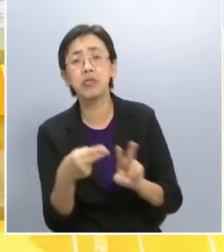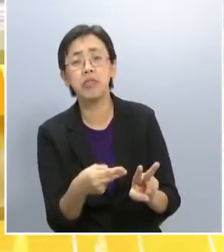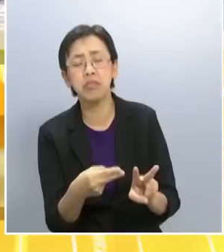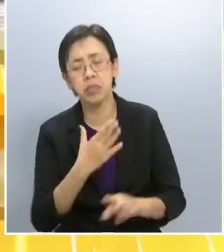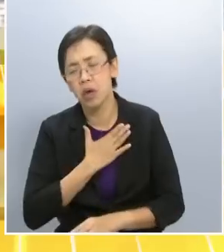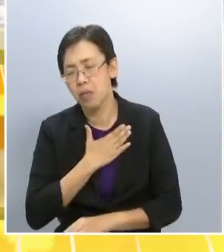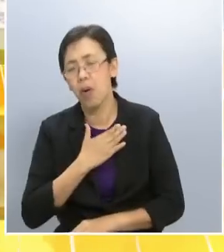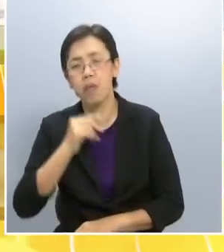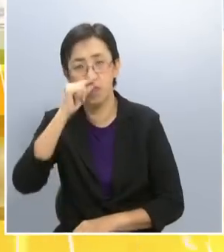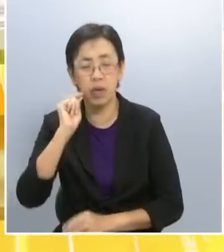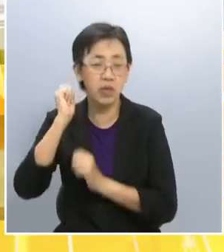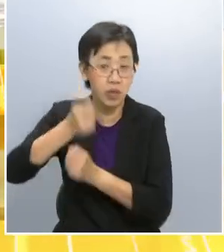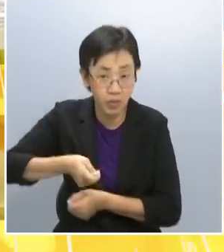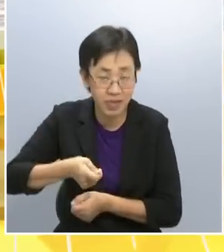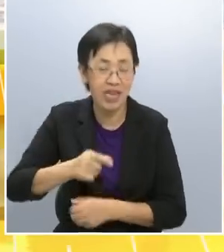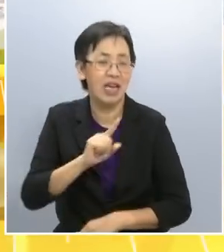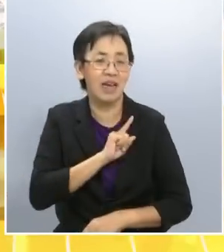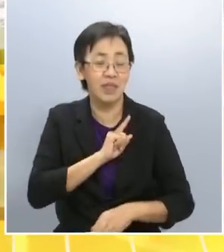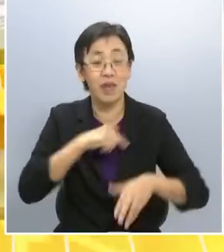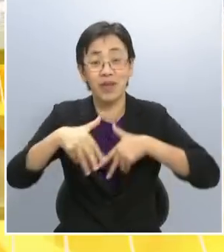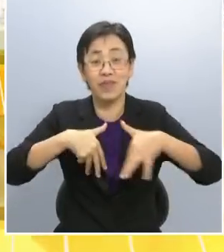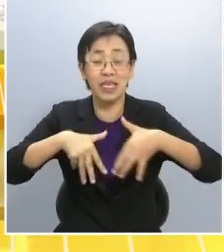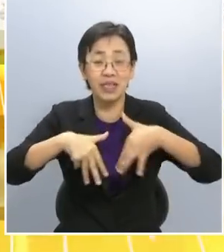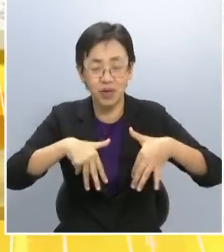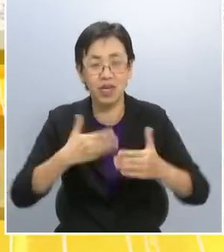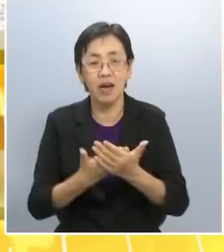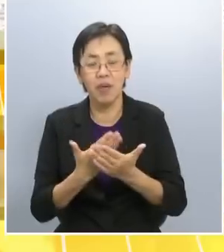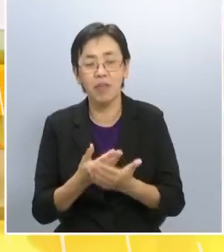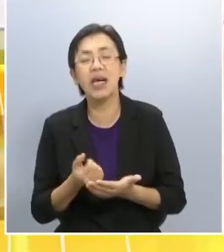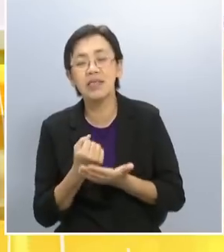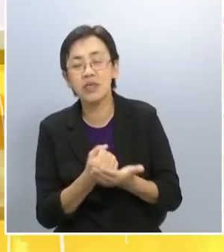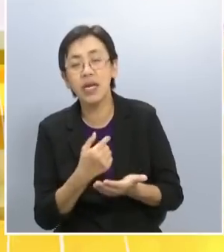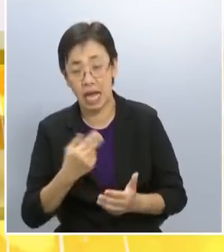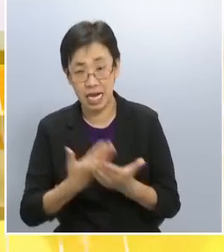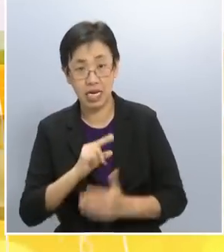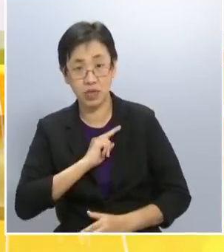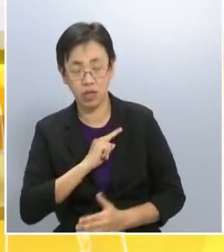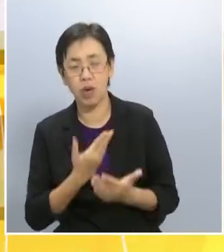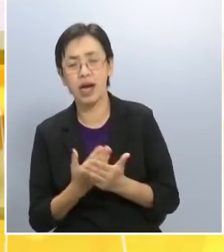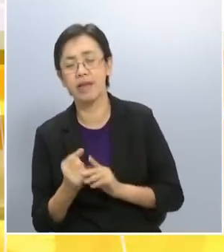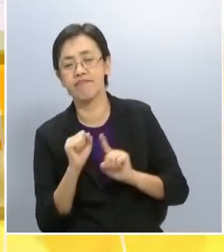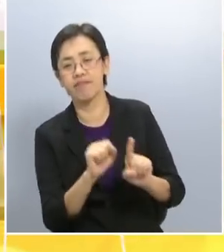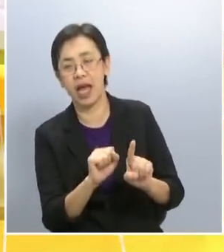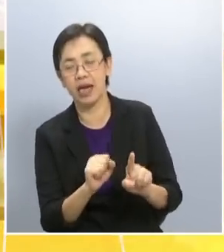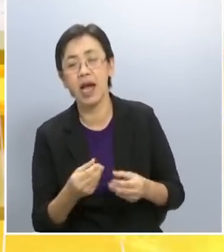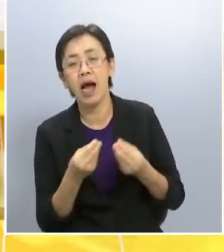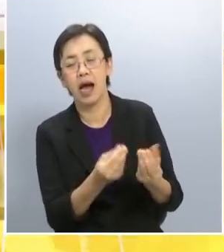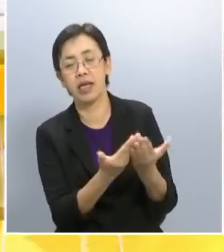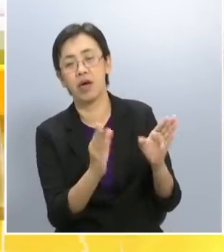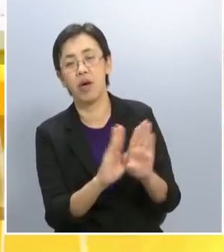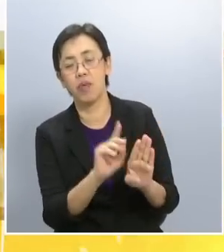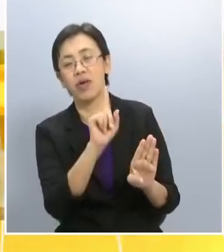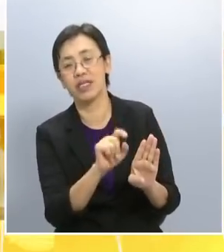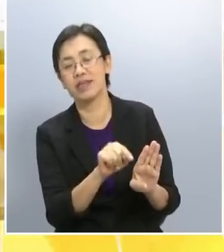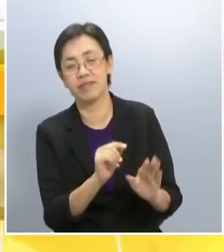ชูวิทย์กมลวิศิษในนามประชาชนผมขอเสนอเงินให้โดยส่วนตัวผม 100,000บาทผมมอบให้กับครอบครัวของผู้